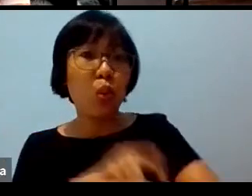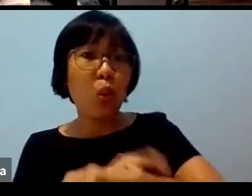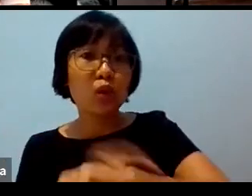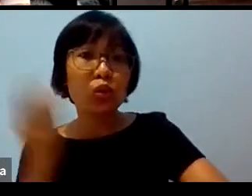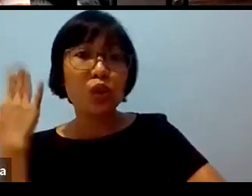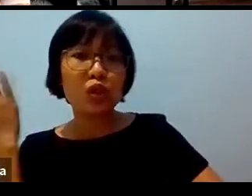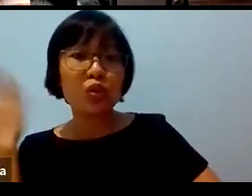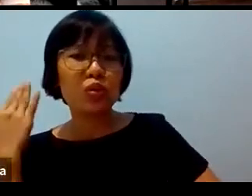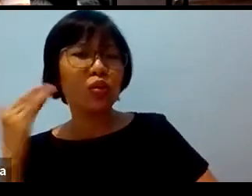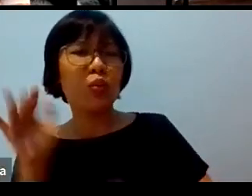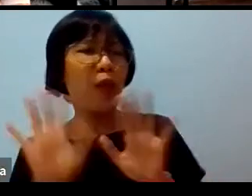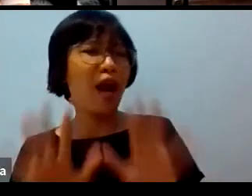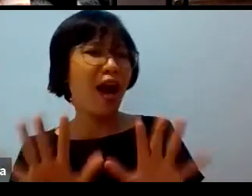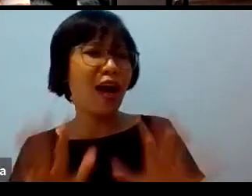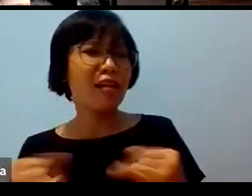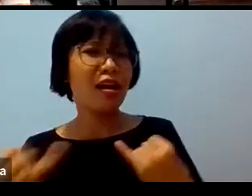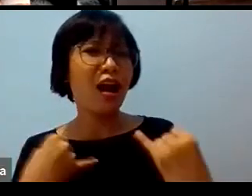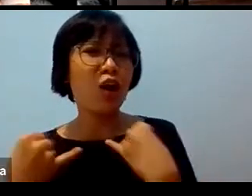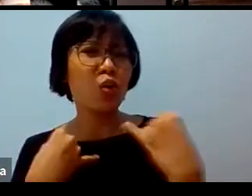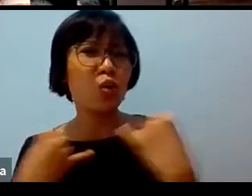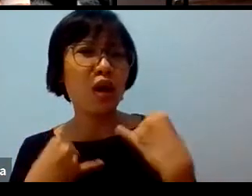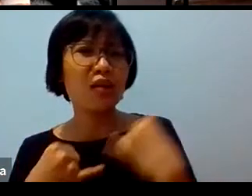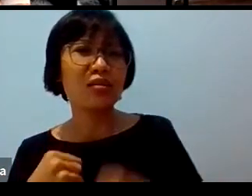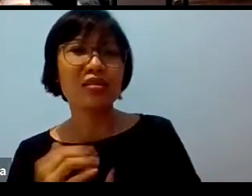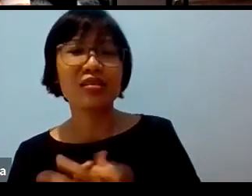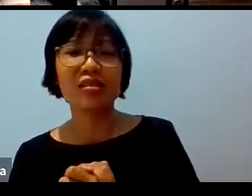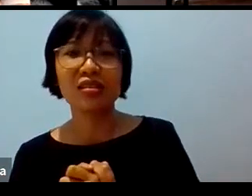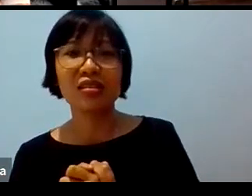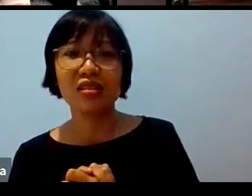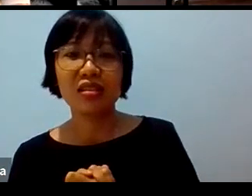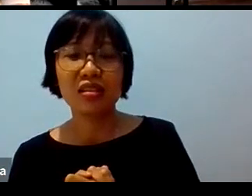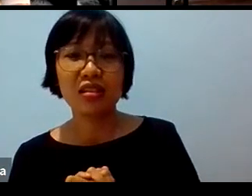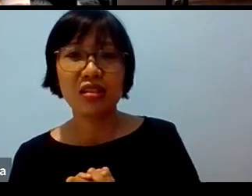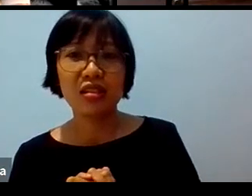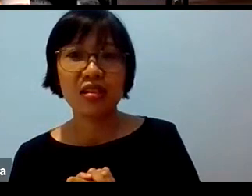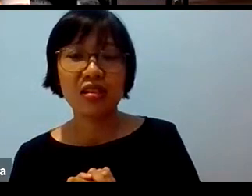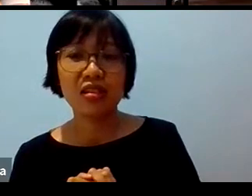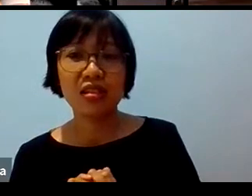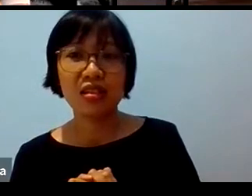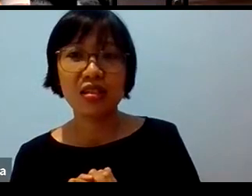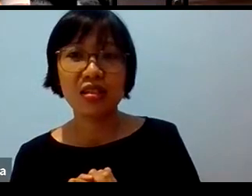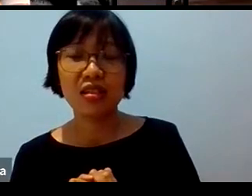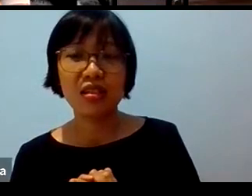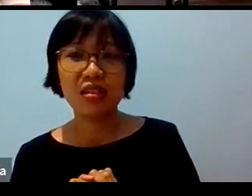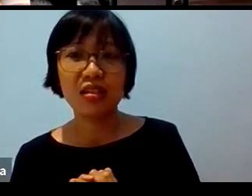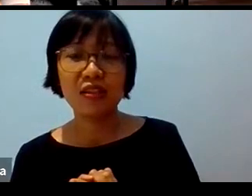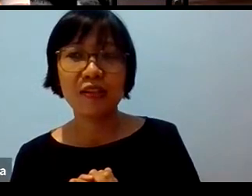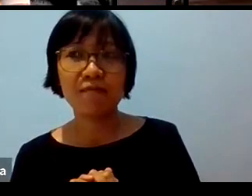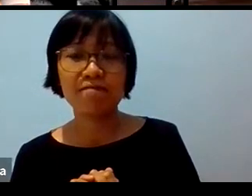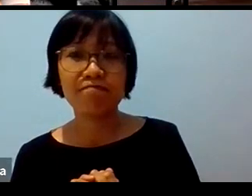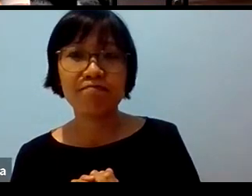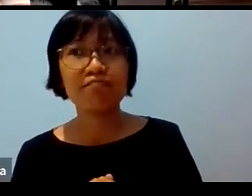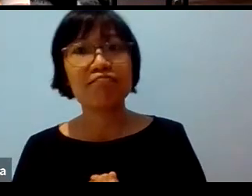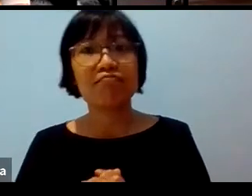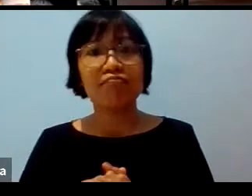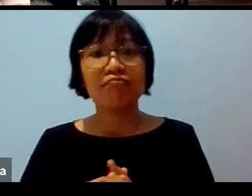apa ya, dianggap tidak islami dan sebagainya seperti itu. Memang ini menjadi tantangan ya.